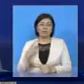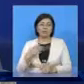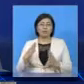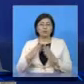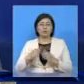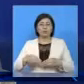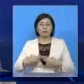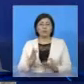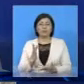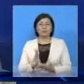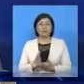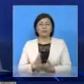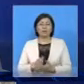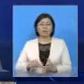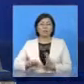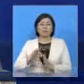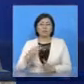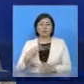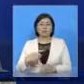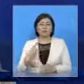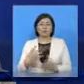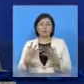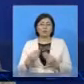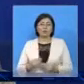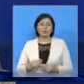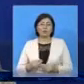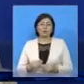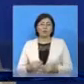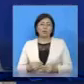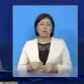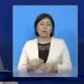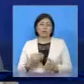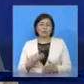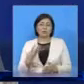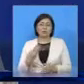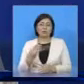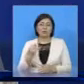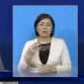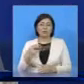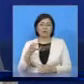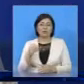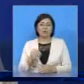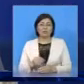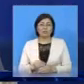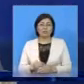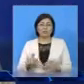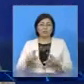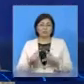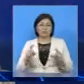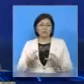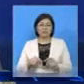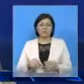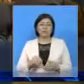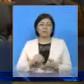береді. Сайлауға 20 күн қалғанда, яғни 4 шілдеде учаскелік сайлау комиссиялары ақпем сайлаушылардың